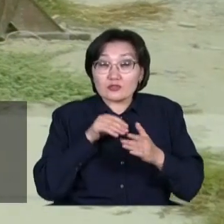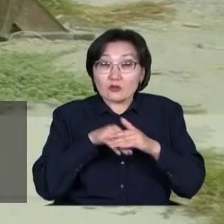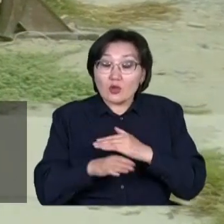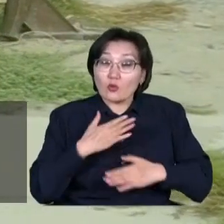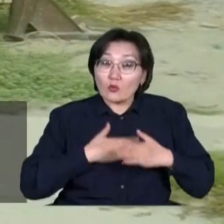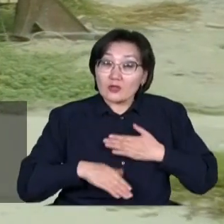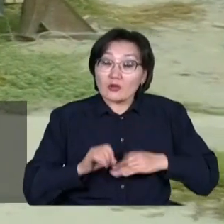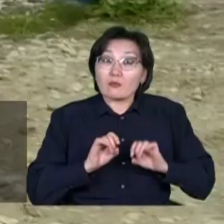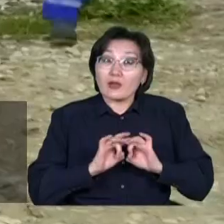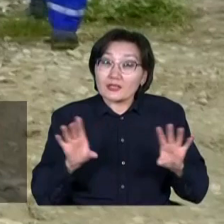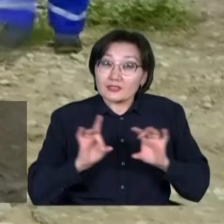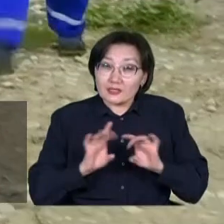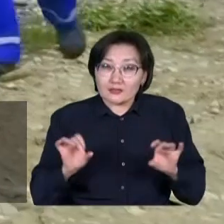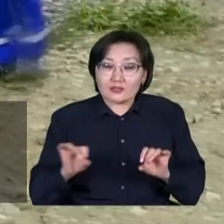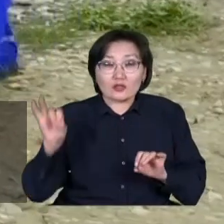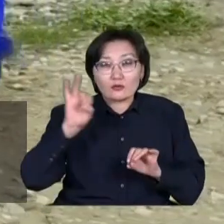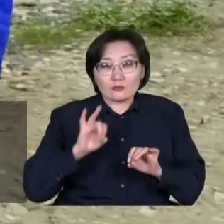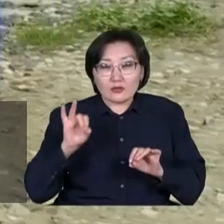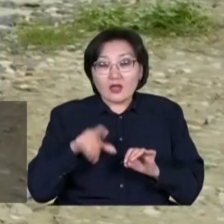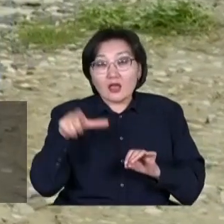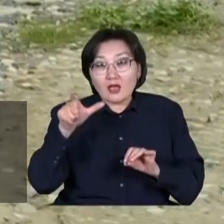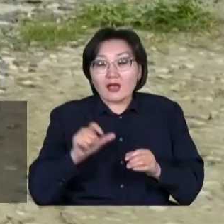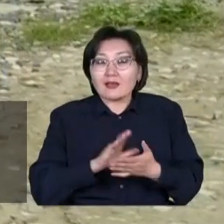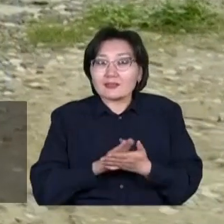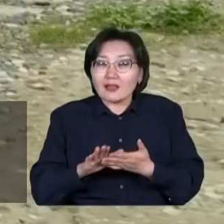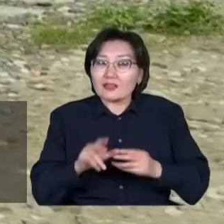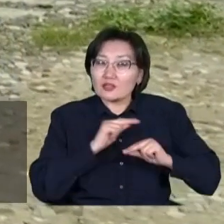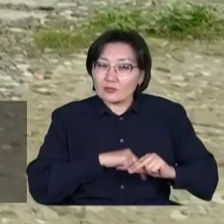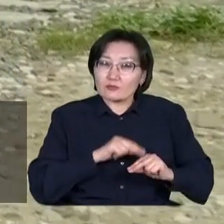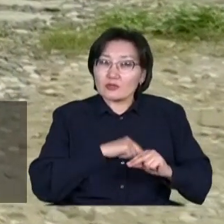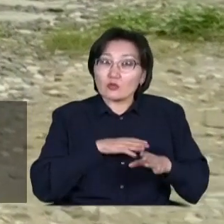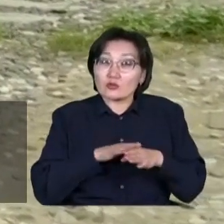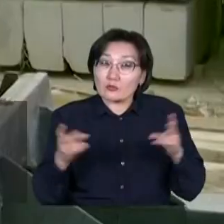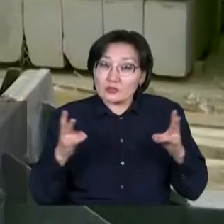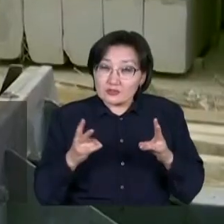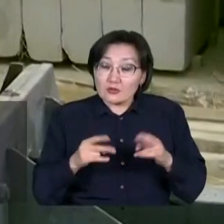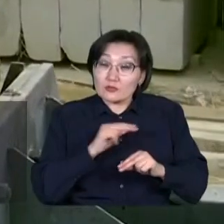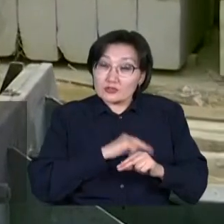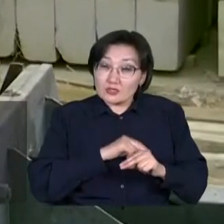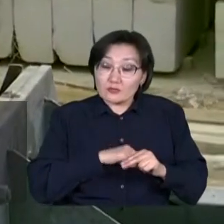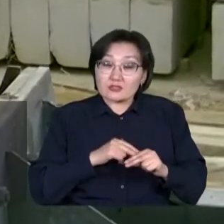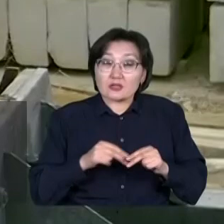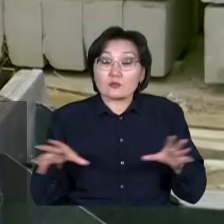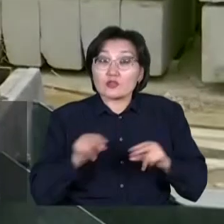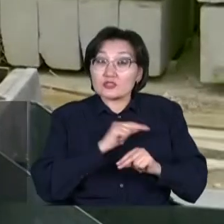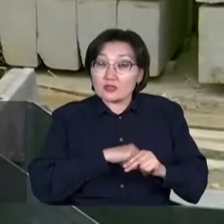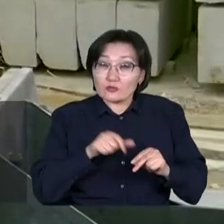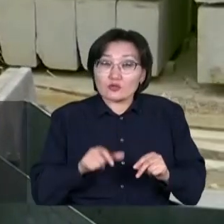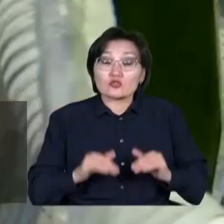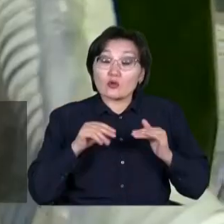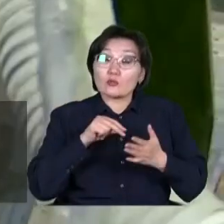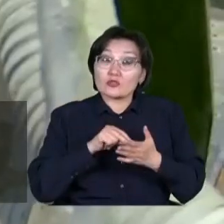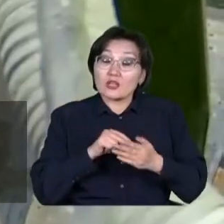нәрсе ғой адал еңбекпен адам жұмыс жасаса тәтті туады кейіпкеріміздің еңбегін қызметтегі әріптестері де жоғары